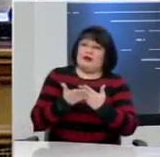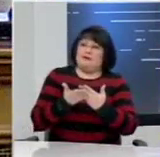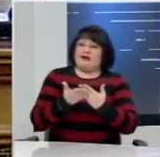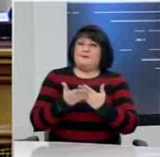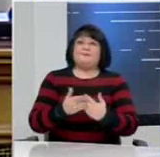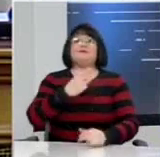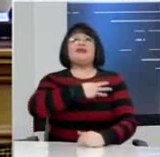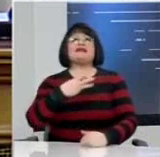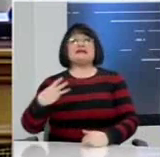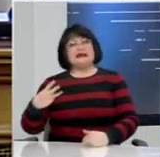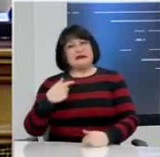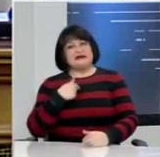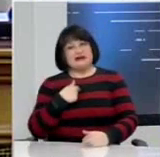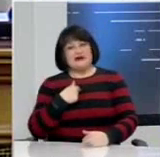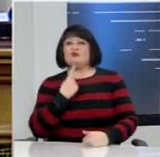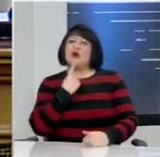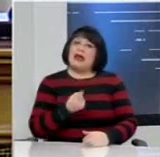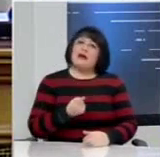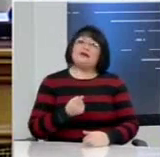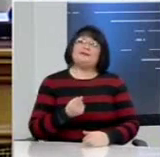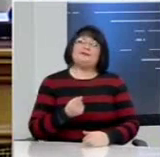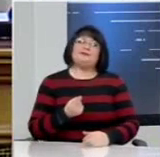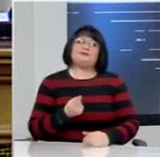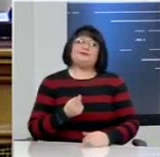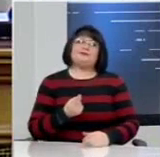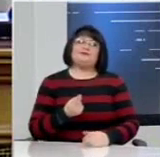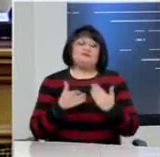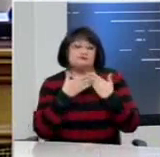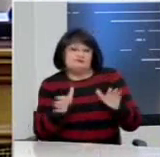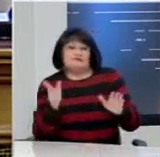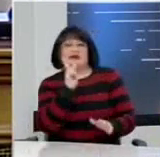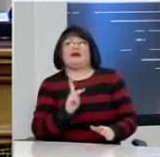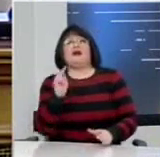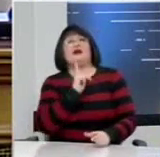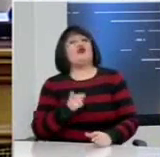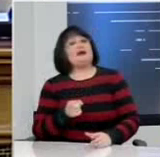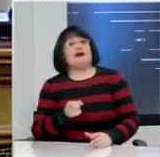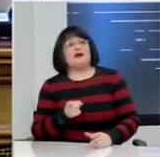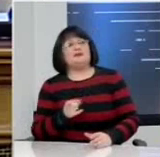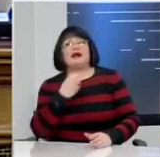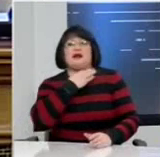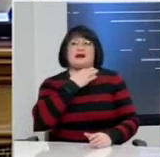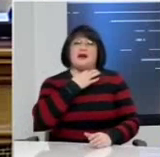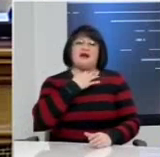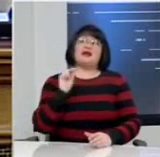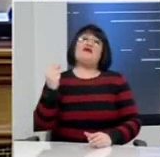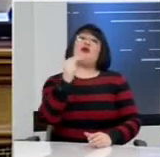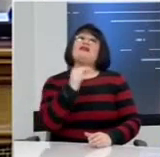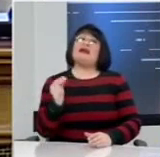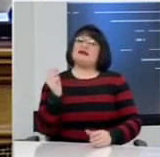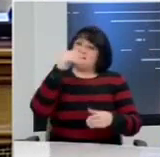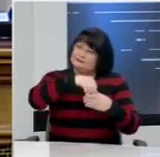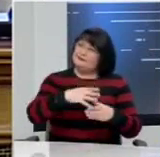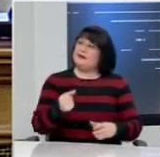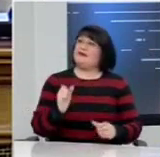Ένα ΣΥΡΙΖΑ που θέτει στο επίκεντρο το άνοιγμα στην κοινωνία έχει ανάγκη και από βουλευτές